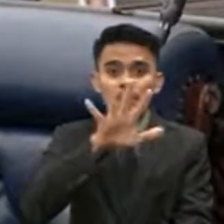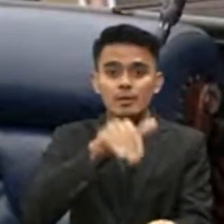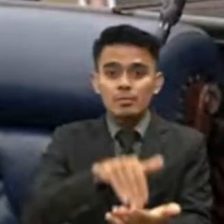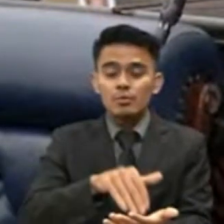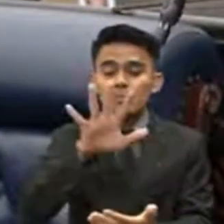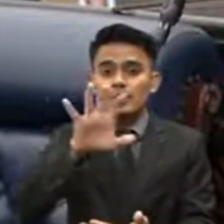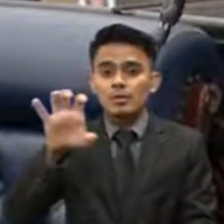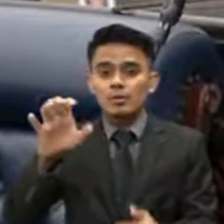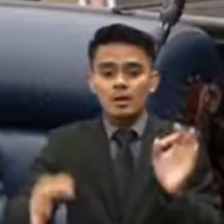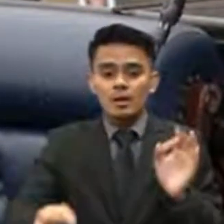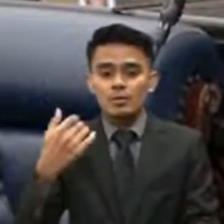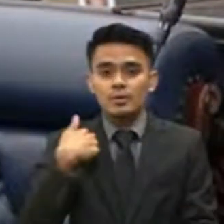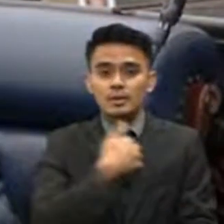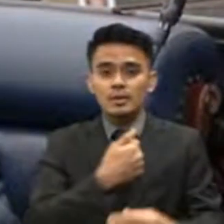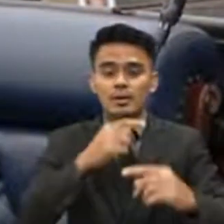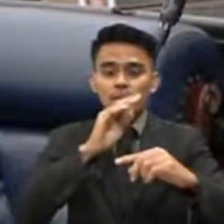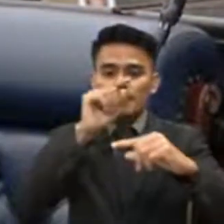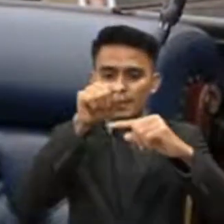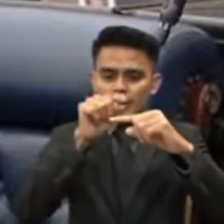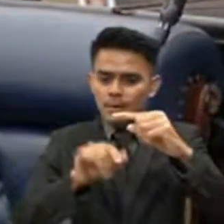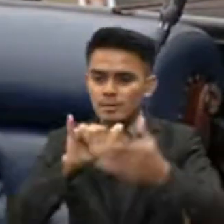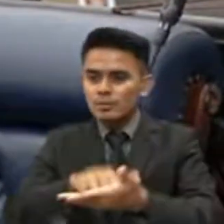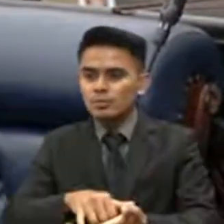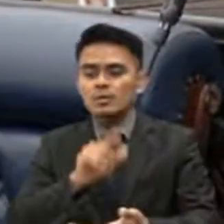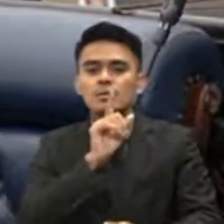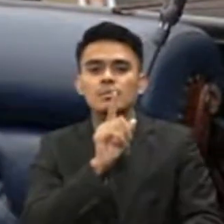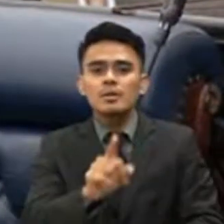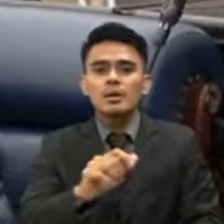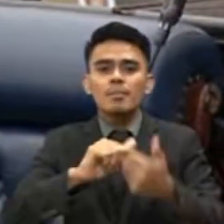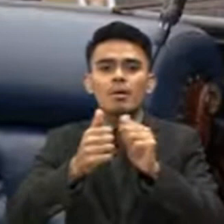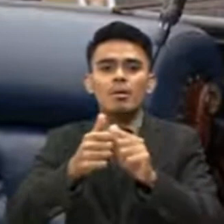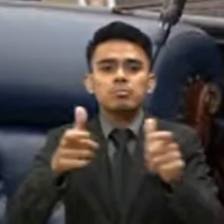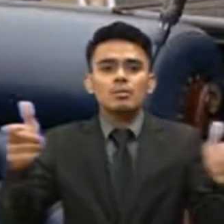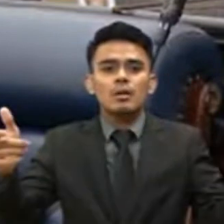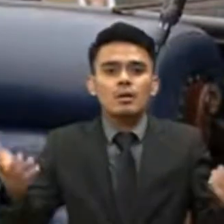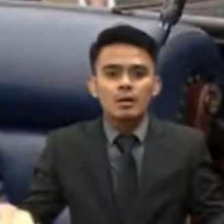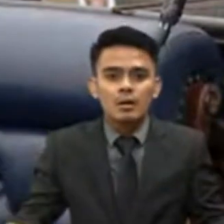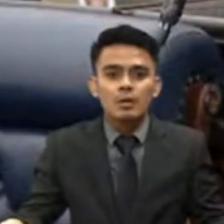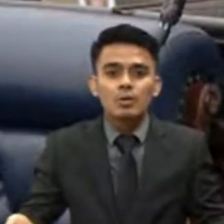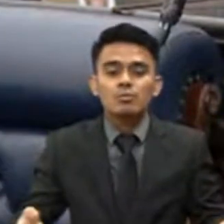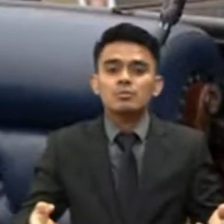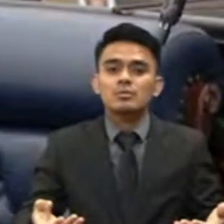kalau kita bahagia itu itu satu krisis besar macam